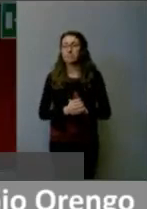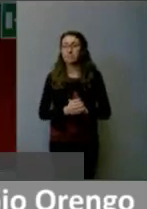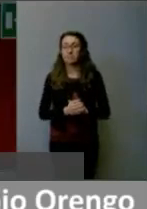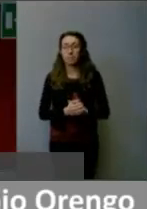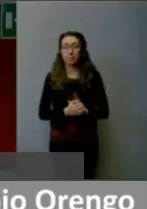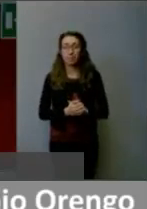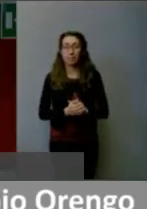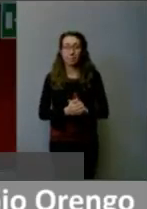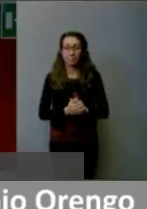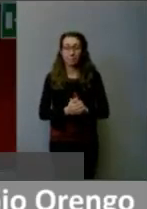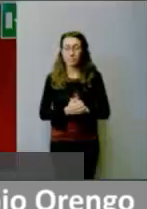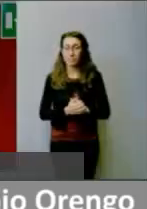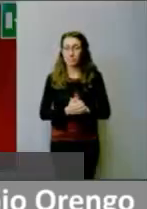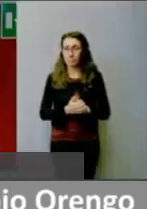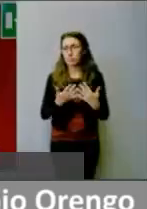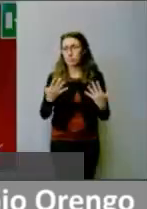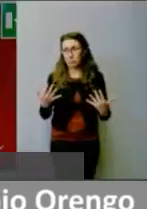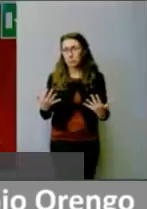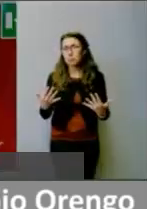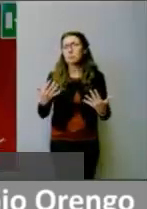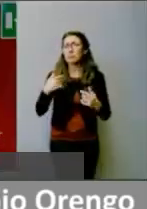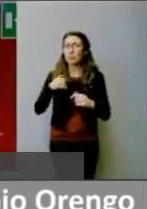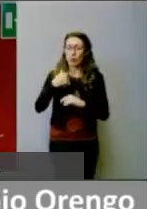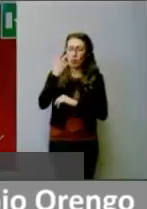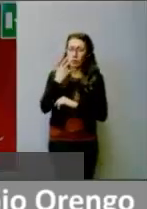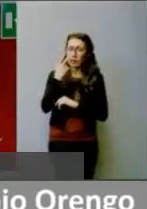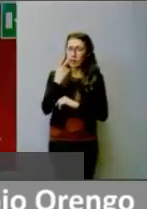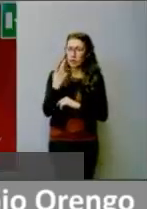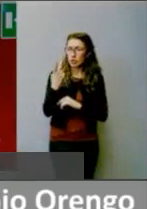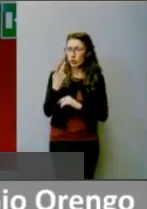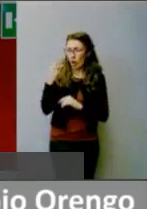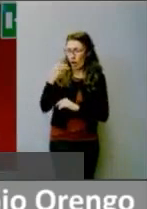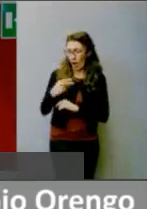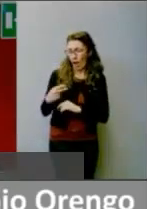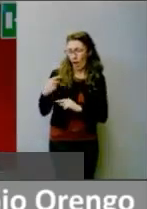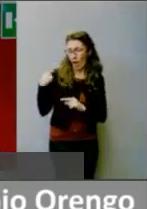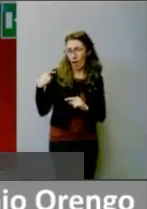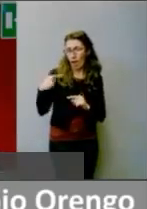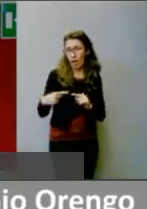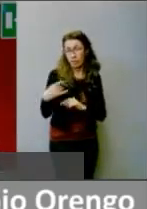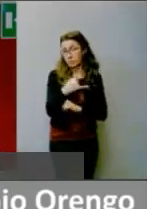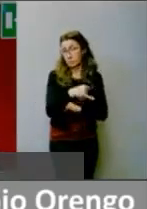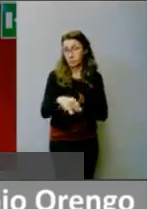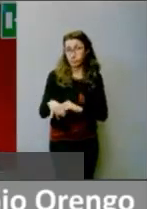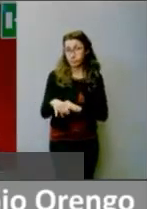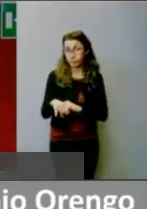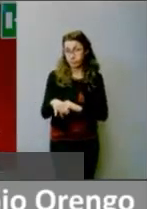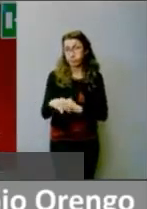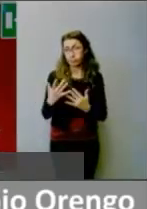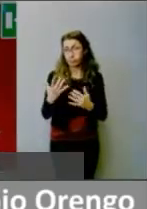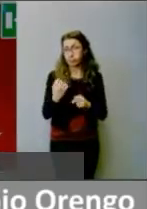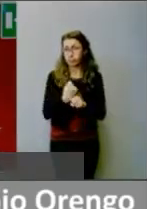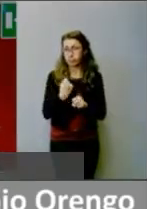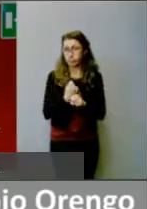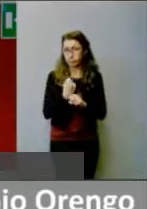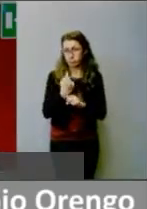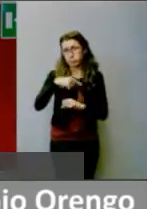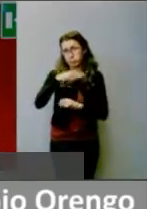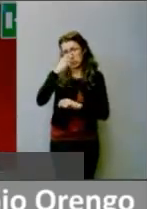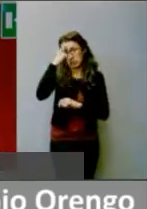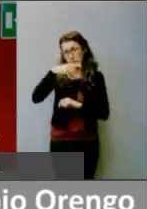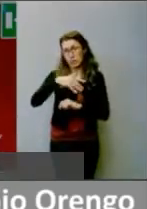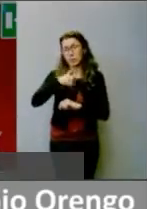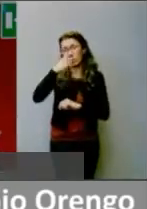quali interventi, quali attività svolte negli ultimi anni, alcune delle attività svolte dall'APEL, che come sappiamo ha un profilo